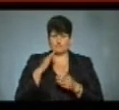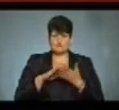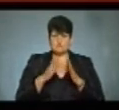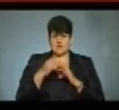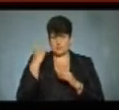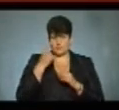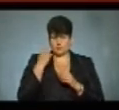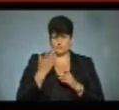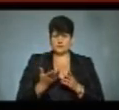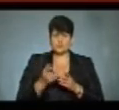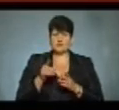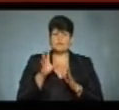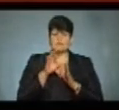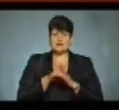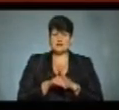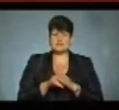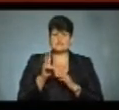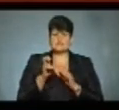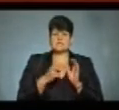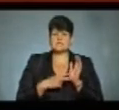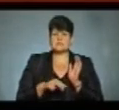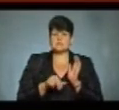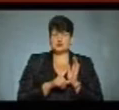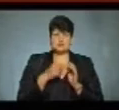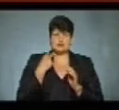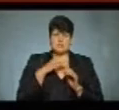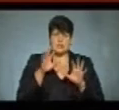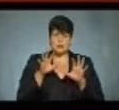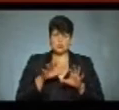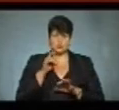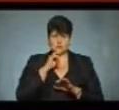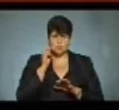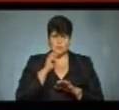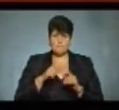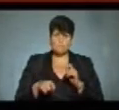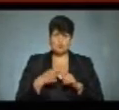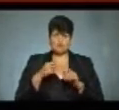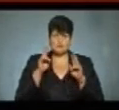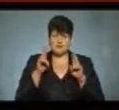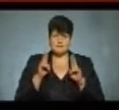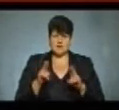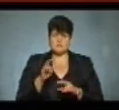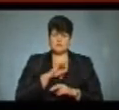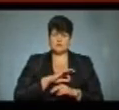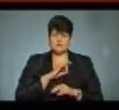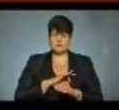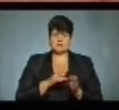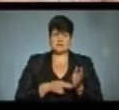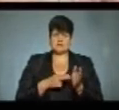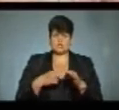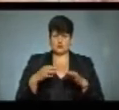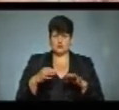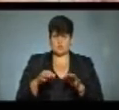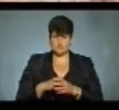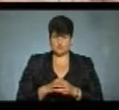єдиного реєстру досудових розслідувань за статтею 276 Кримінального кодексу України «Порушення правил експлуатації залізничного